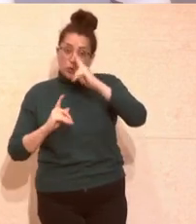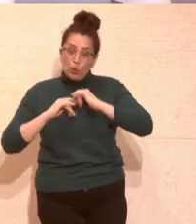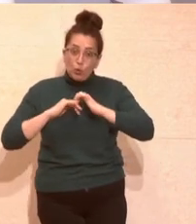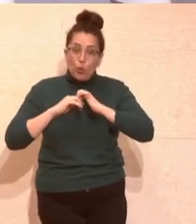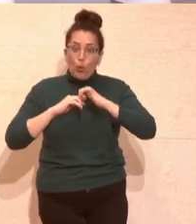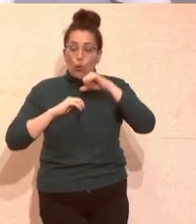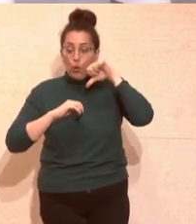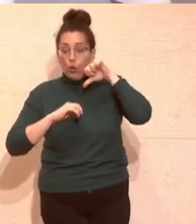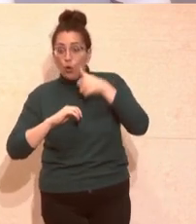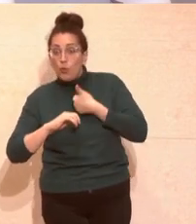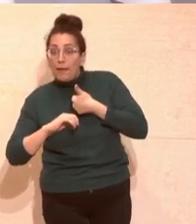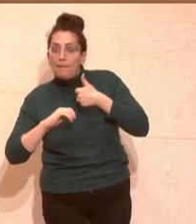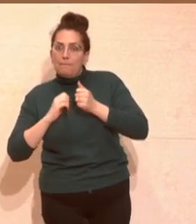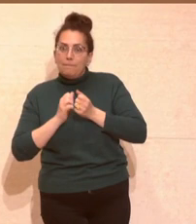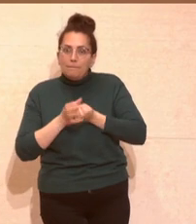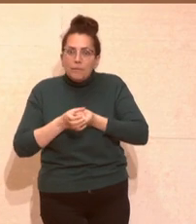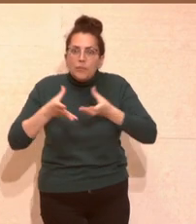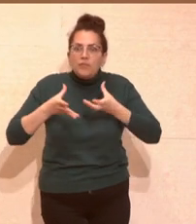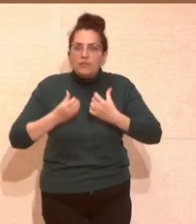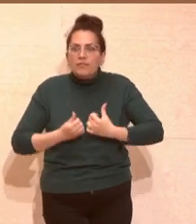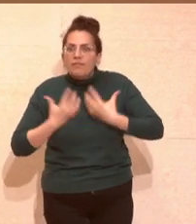peut-être environnementale.